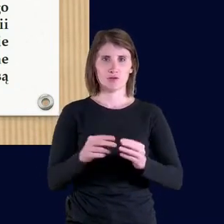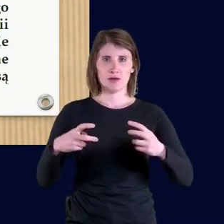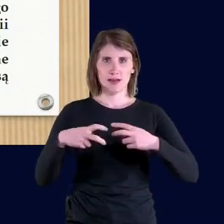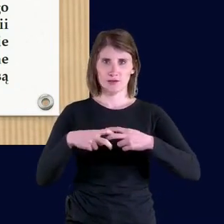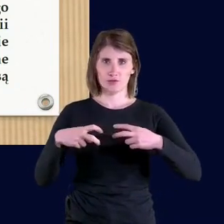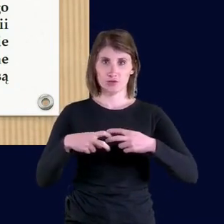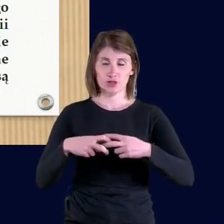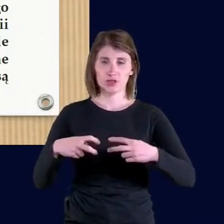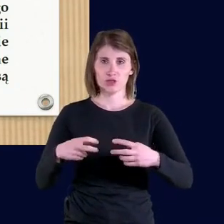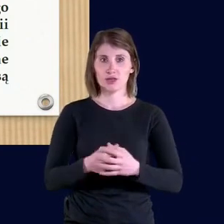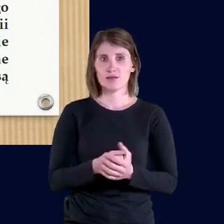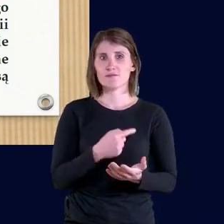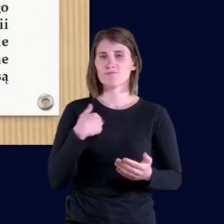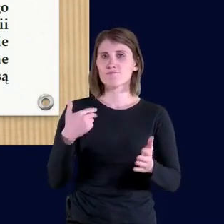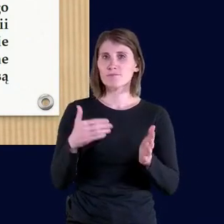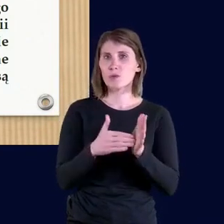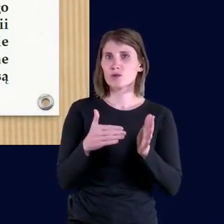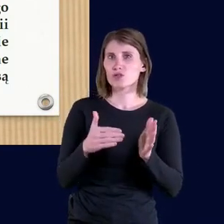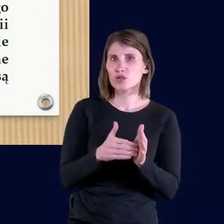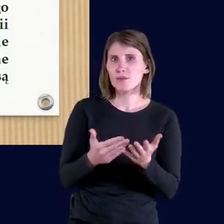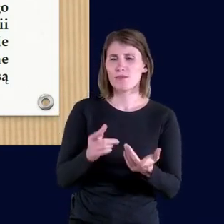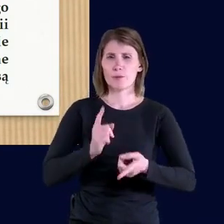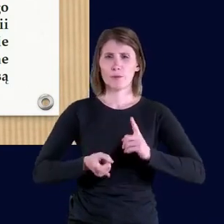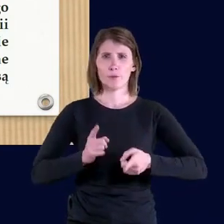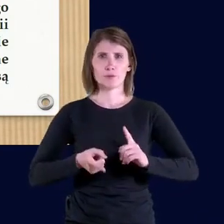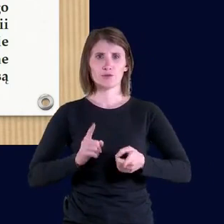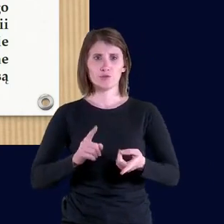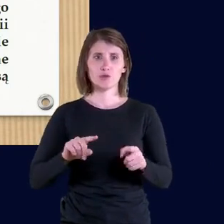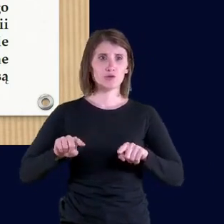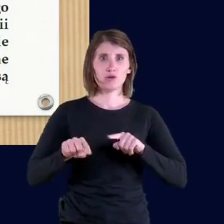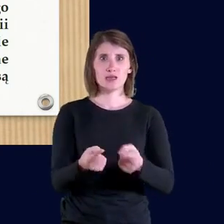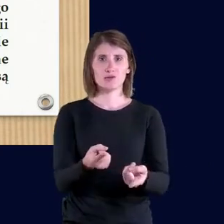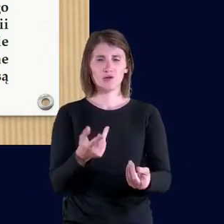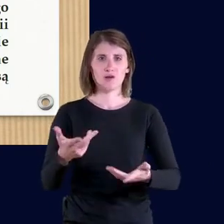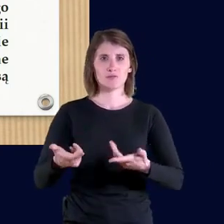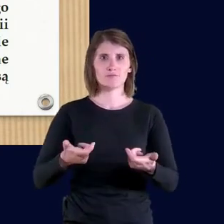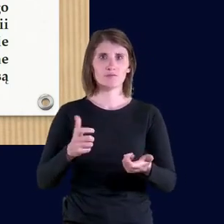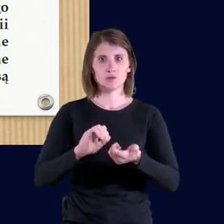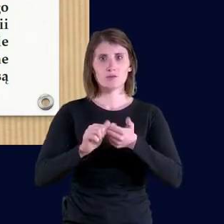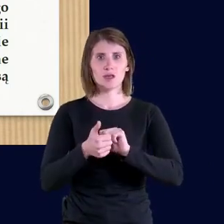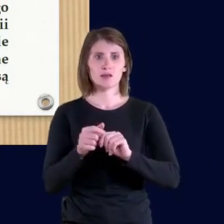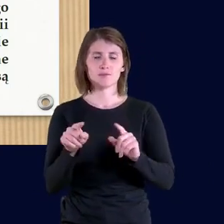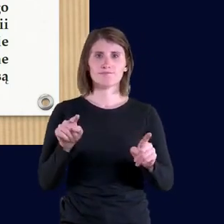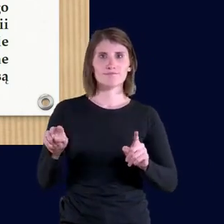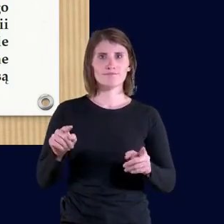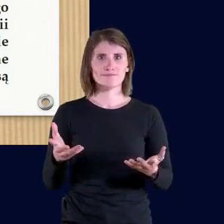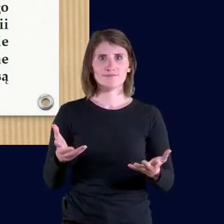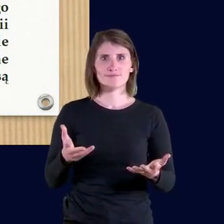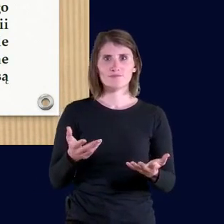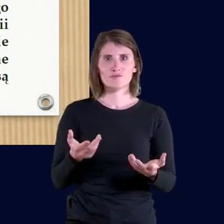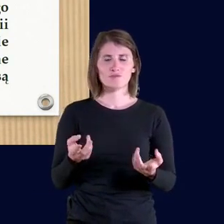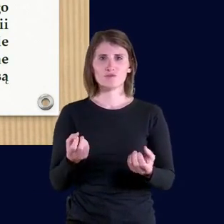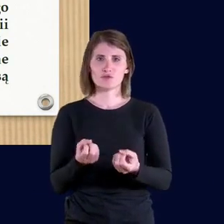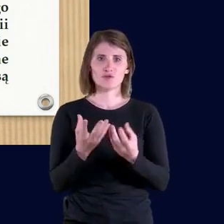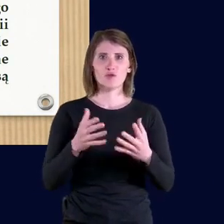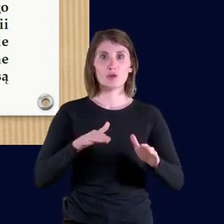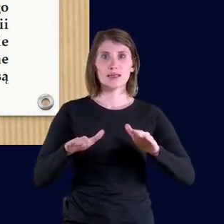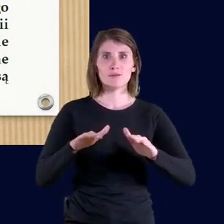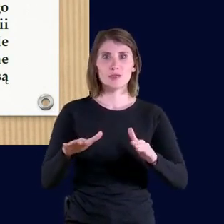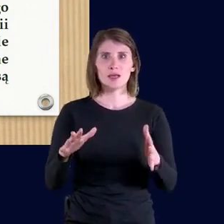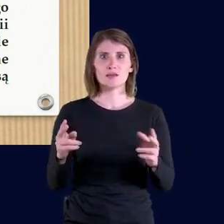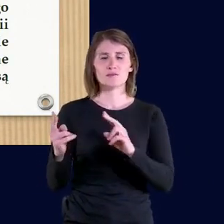i trzeba było bardzo szybko się że tak powiem zorganizować i stworzyć miejsce kontakt